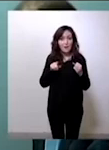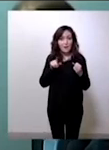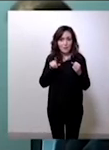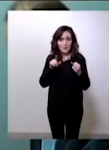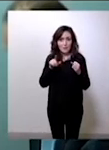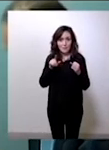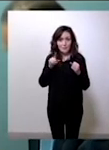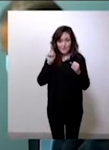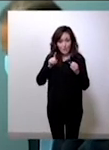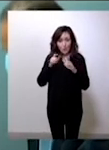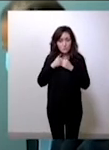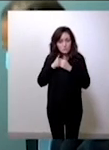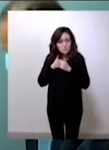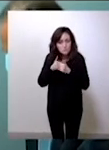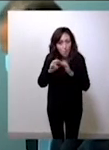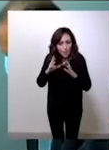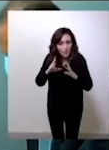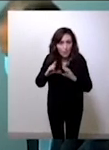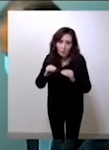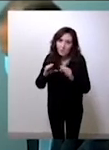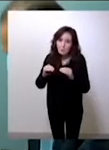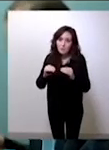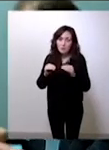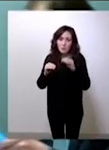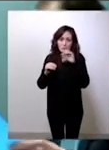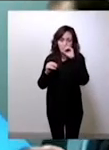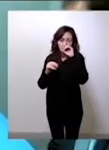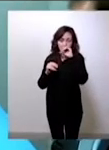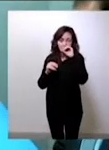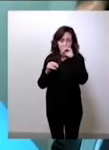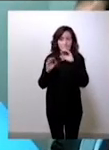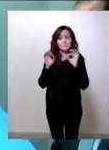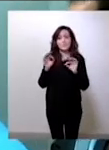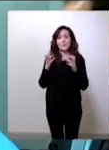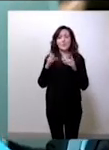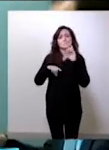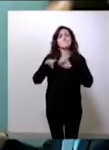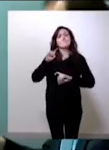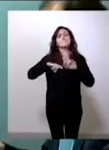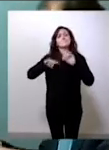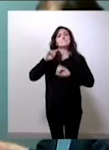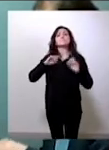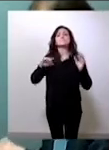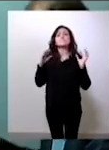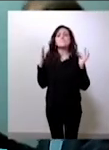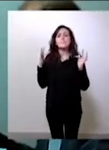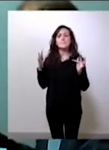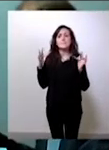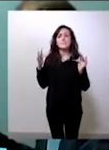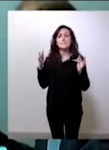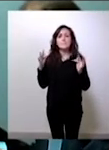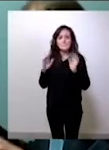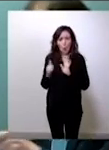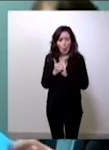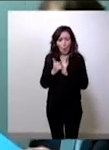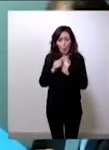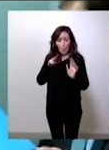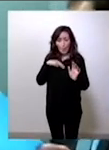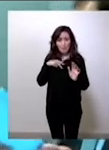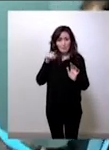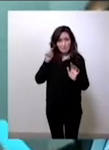à sa mise en œuvre. Donc déjà, je voudrais revenir sur notre rôle